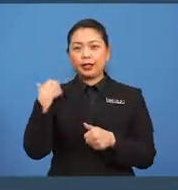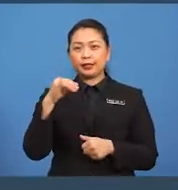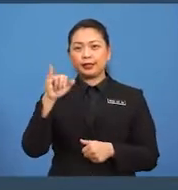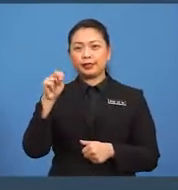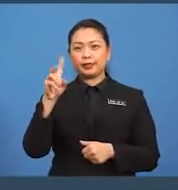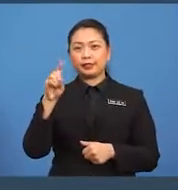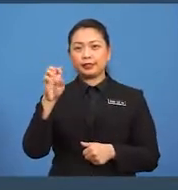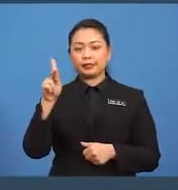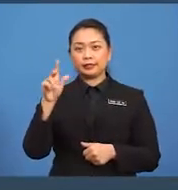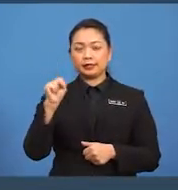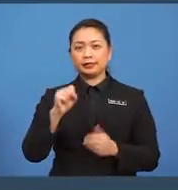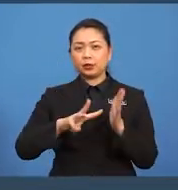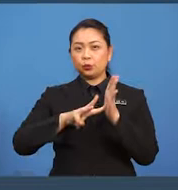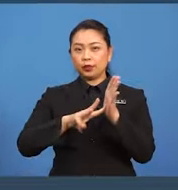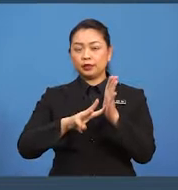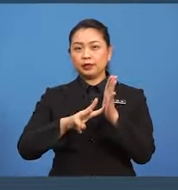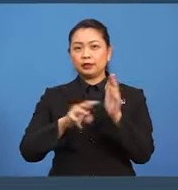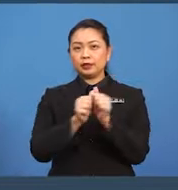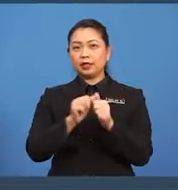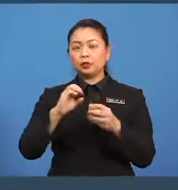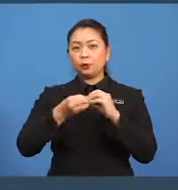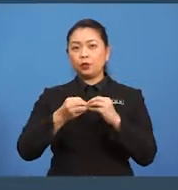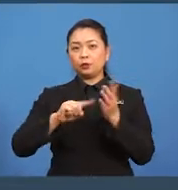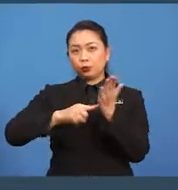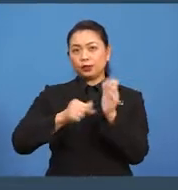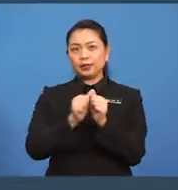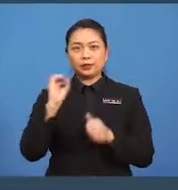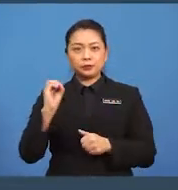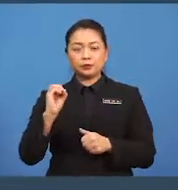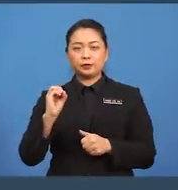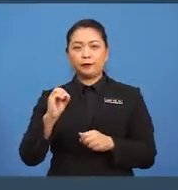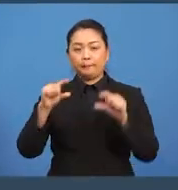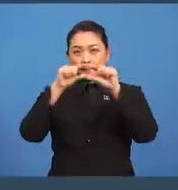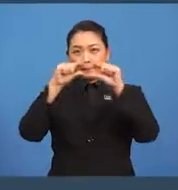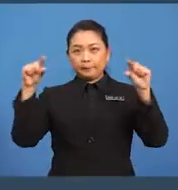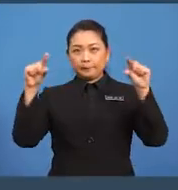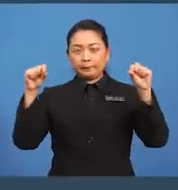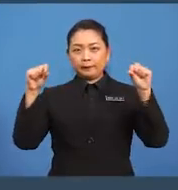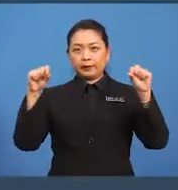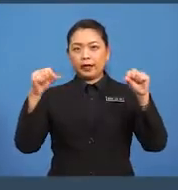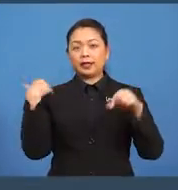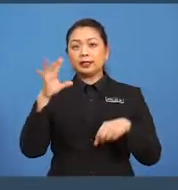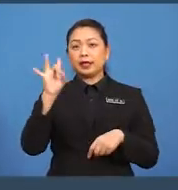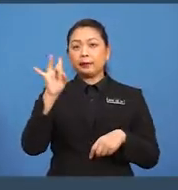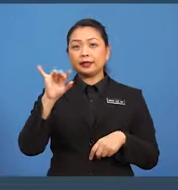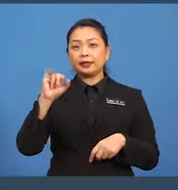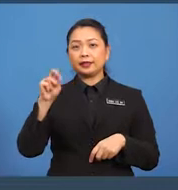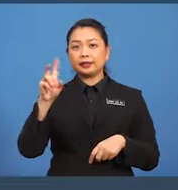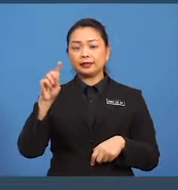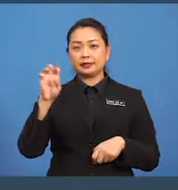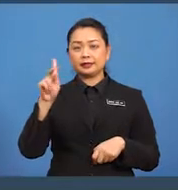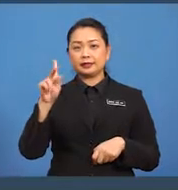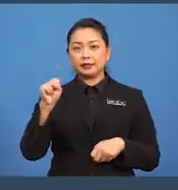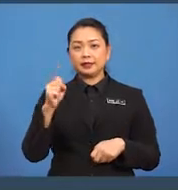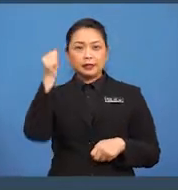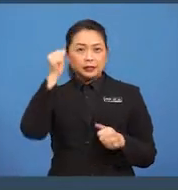yang bermula daripada sifar. Oleh itu, bilangan indeks bagi senarai ini ialah 8. Ingat ya, untuk